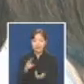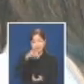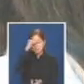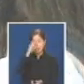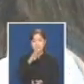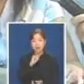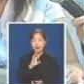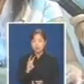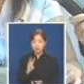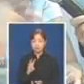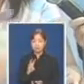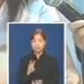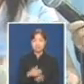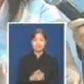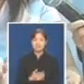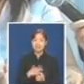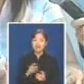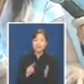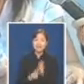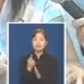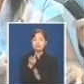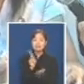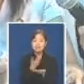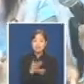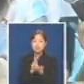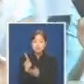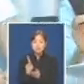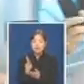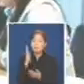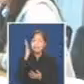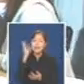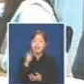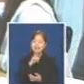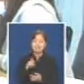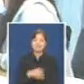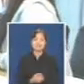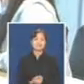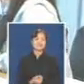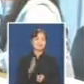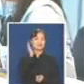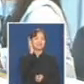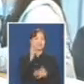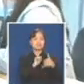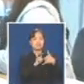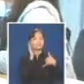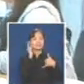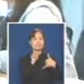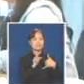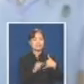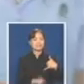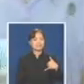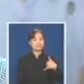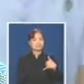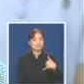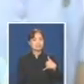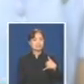อนนี้ว่า เริ่มเมื่อไหร่ ว่าควรจะเริ่มตอนไหน ค่ะงั้นถามความคิดเห็นอ่ะน้องต้นนะคนสุรินทร์แต่มาเรียนอยู่ที่ราชบุรีน